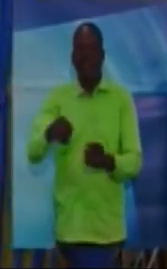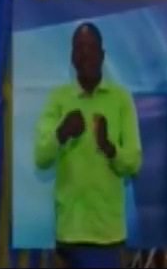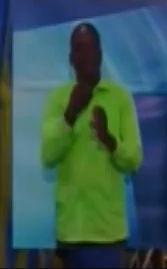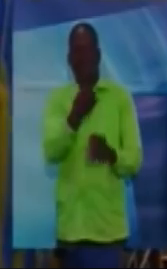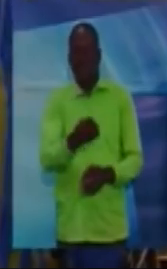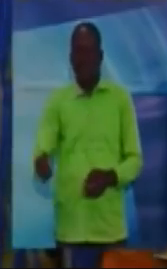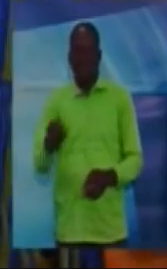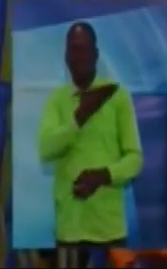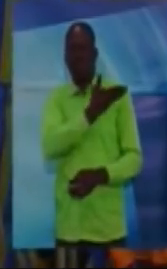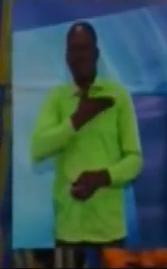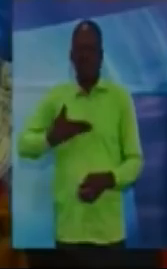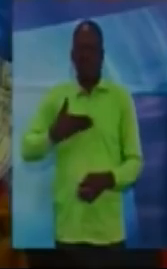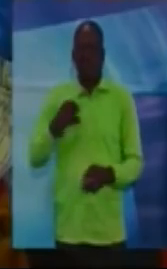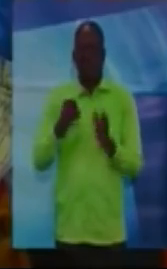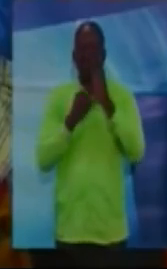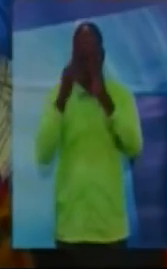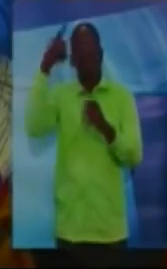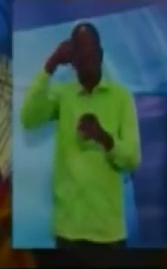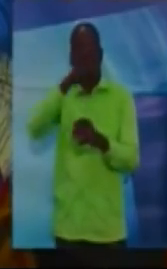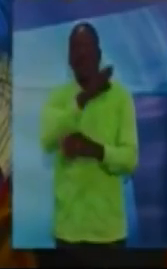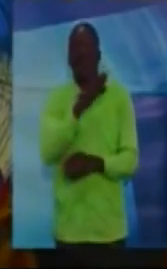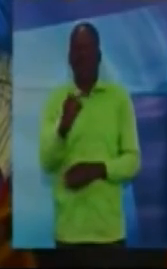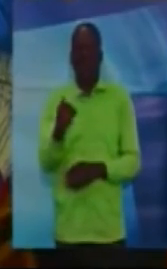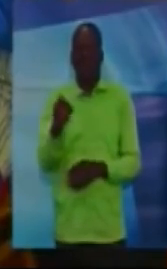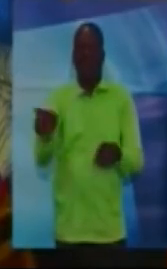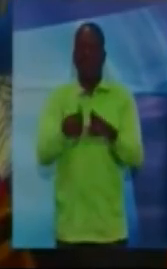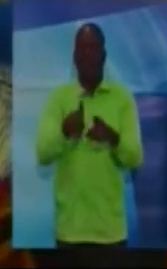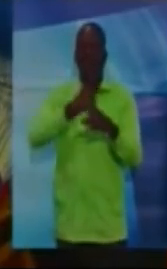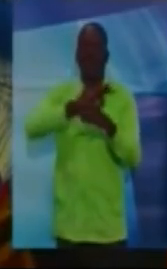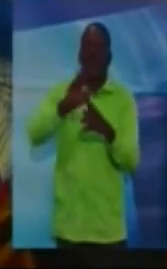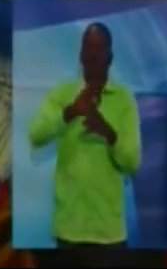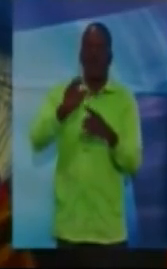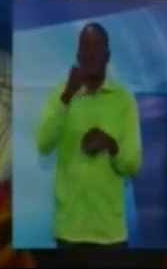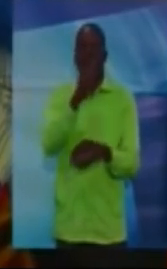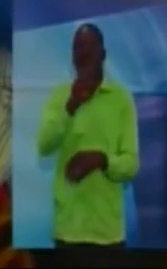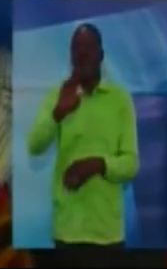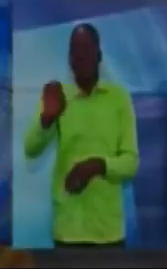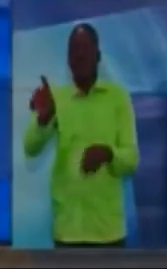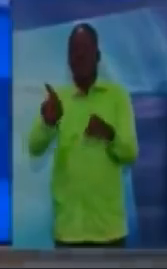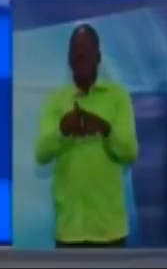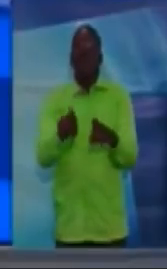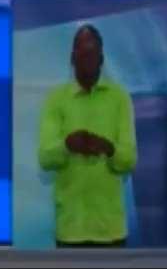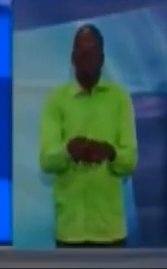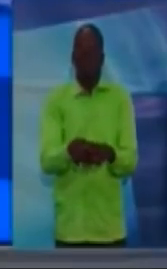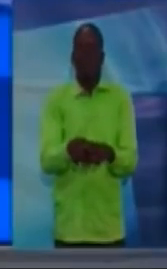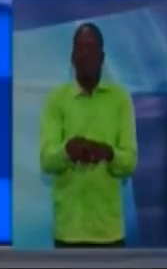d'identité. Une image de marque du Faso, tout comme le forum lui-même.